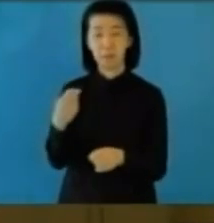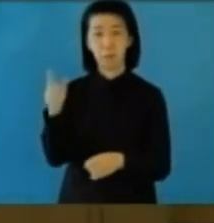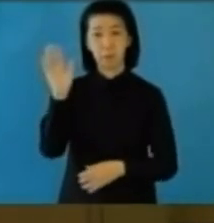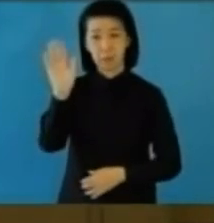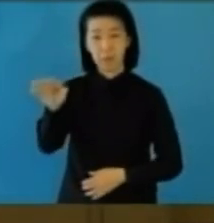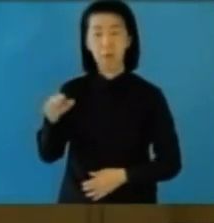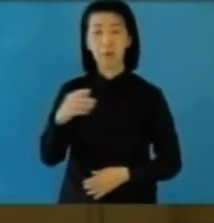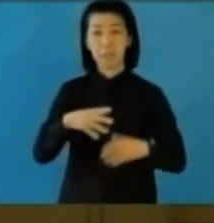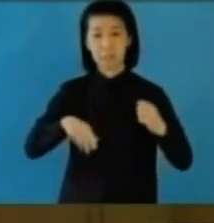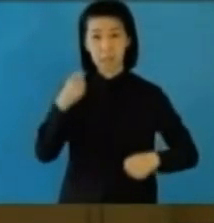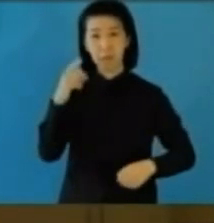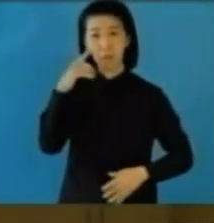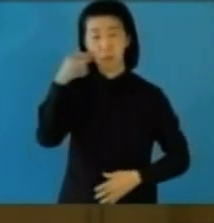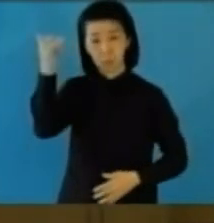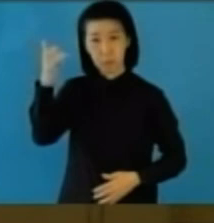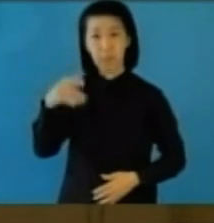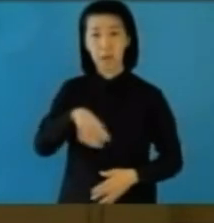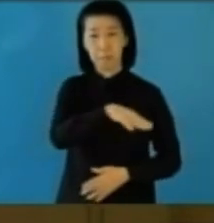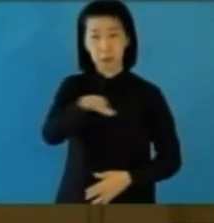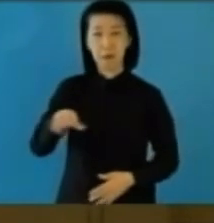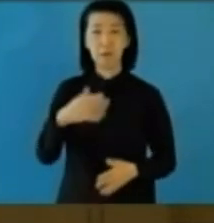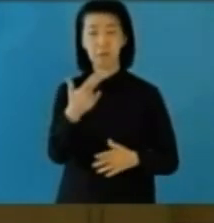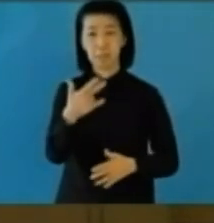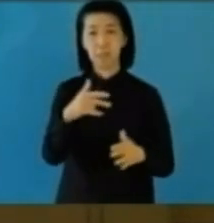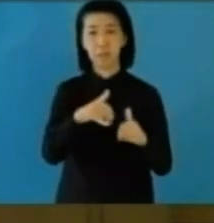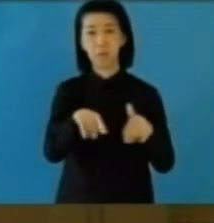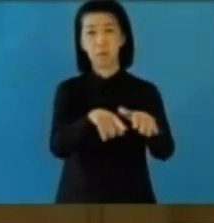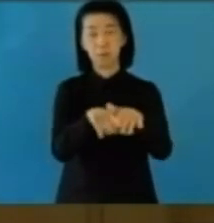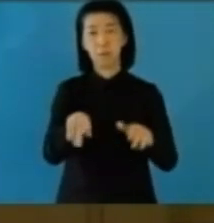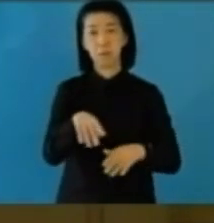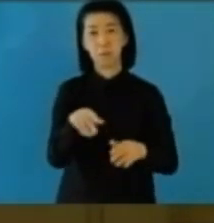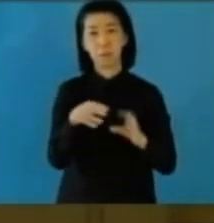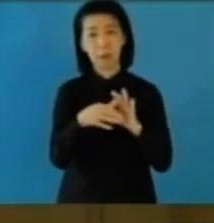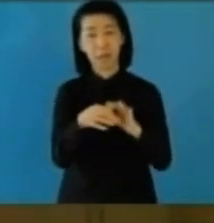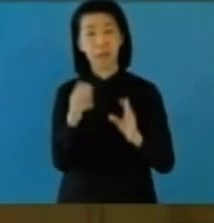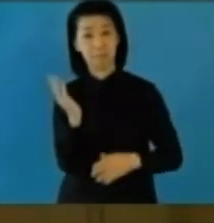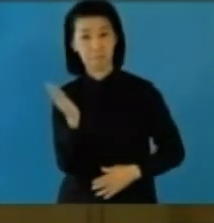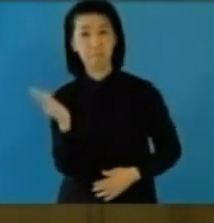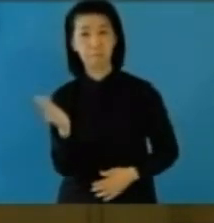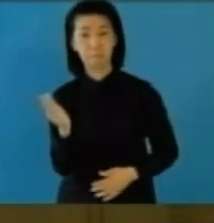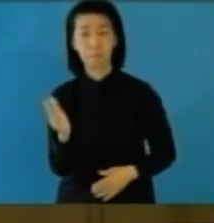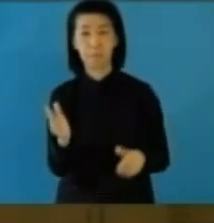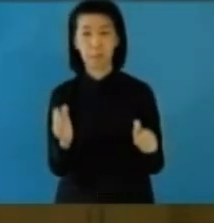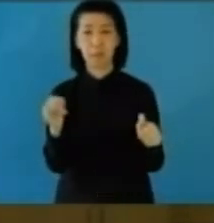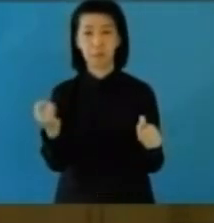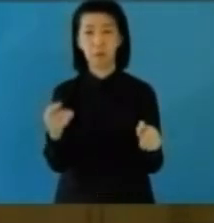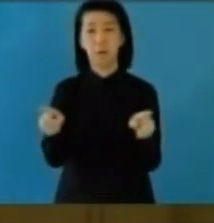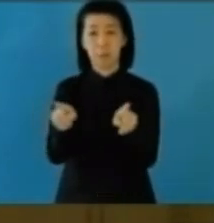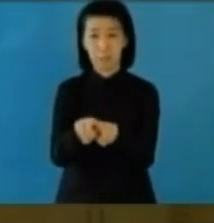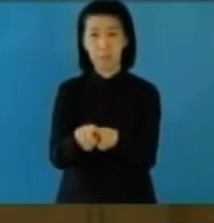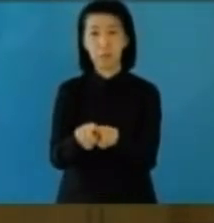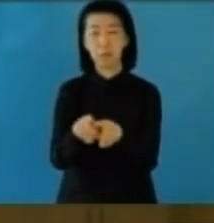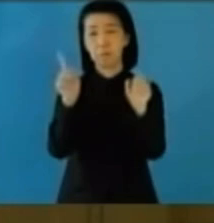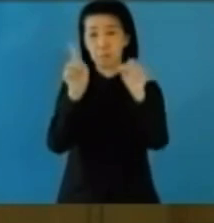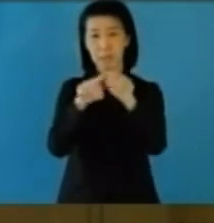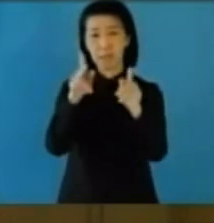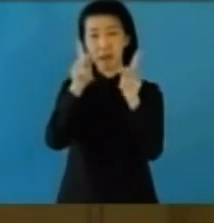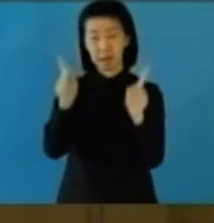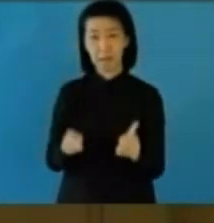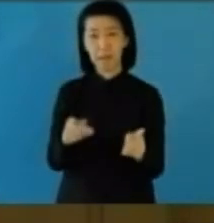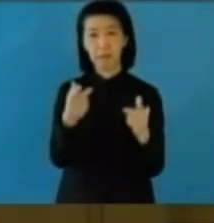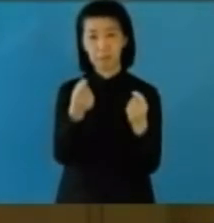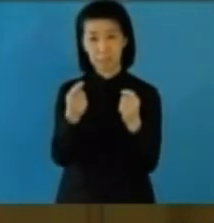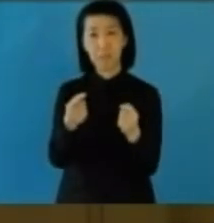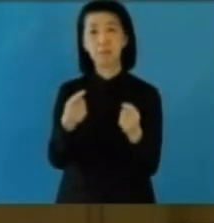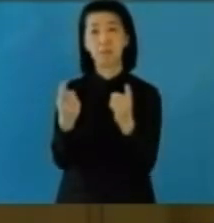者、周辺市町の関係者などのご意見を伺うとともに、教学化等に向けた課題を整理し、今後の進め方